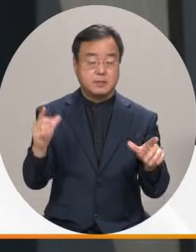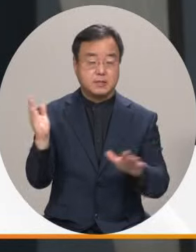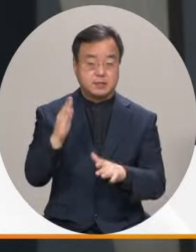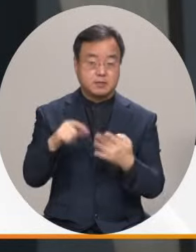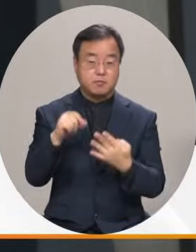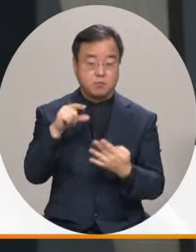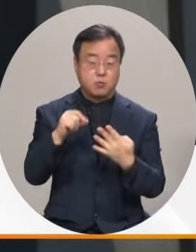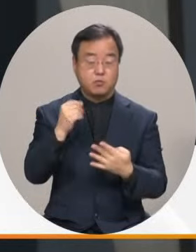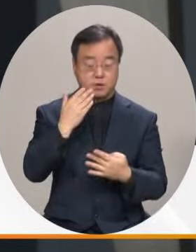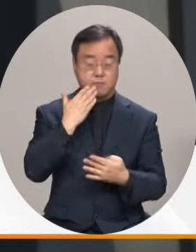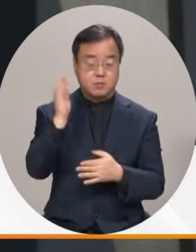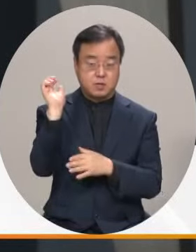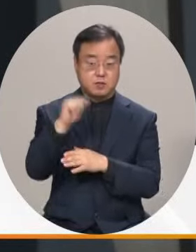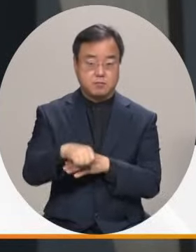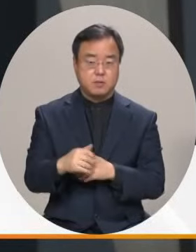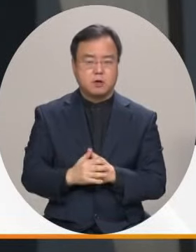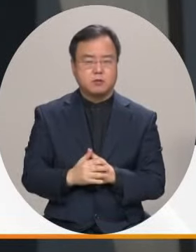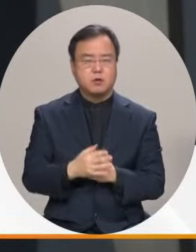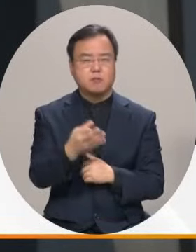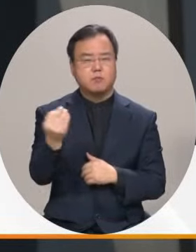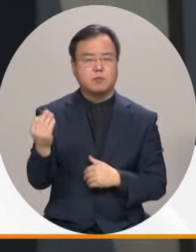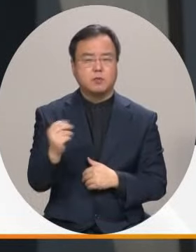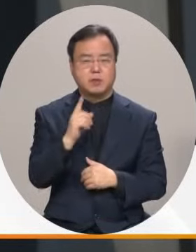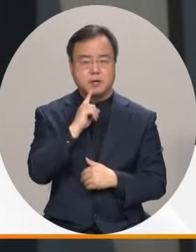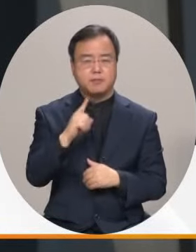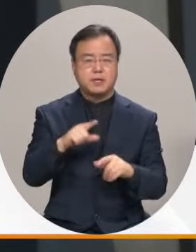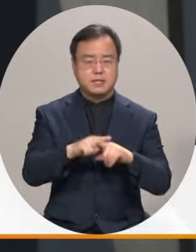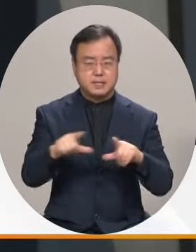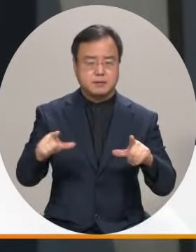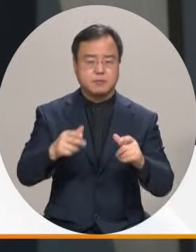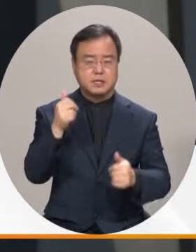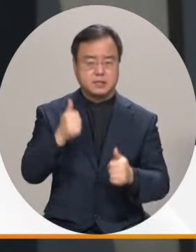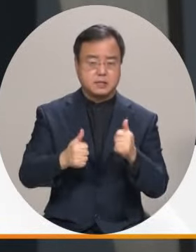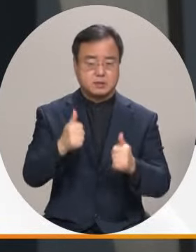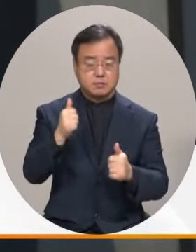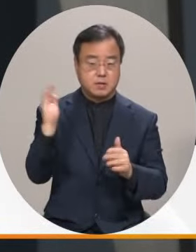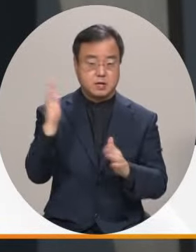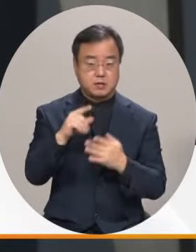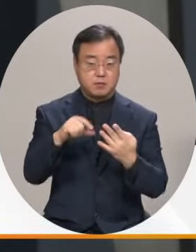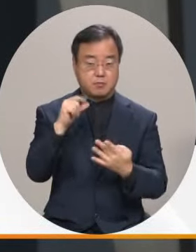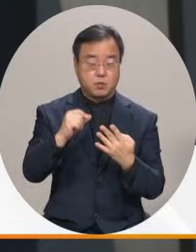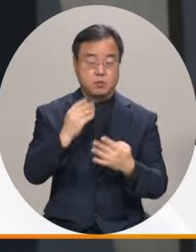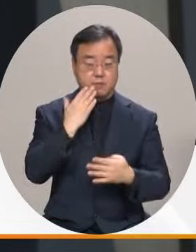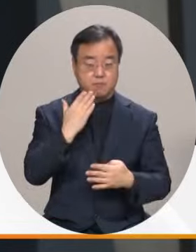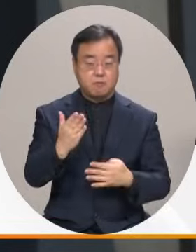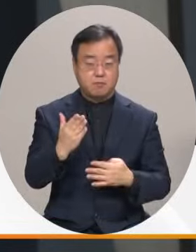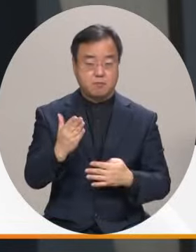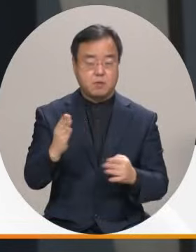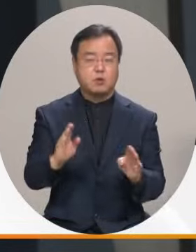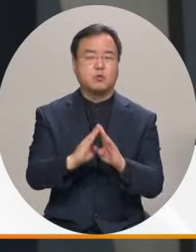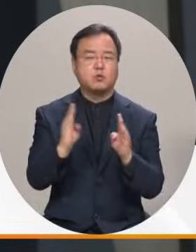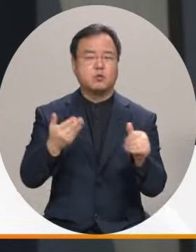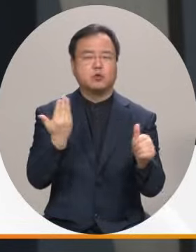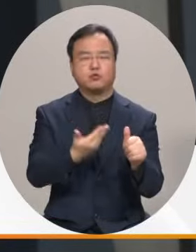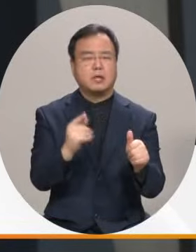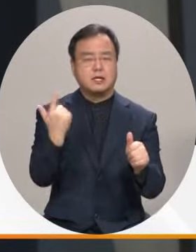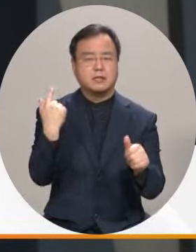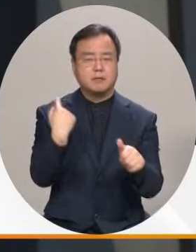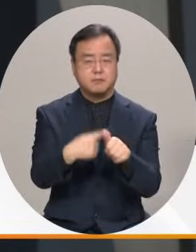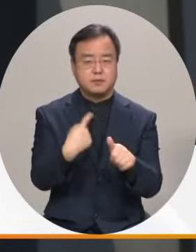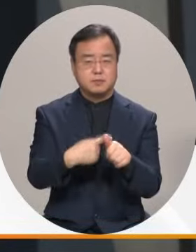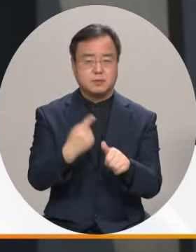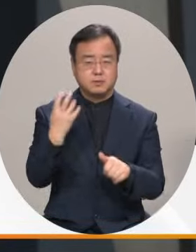수 있도록 했는데요 일부에서는 사실상 일반 전형으로 학생들을 뽑을 수 있도록 길을 열어 준게 아니냐는 비판의